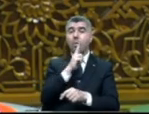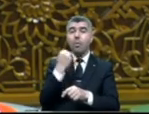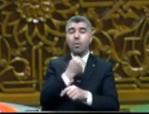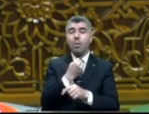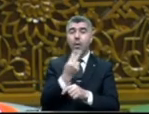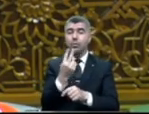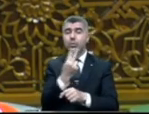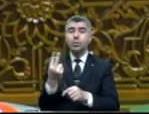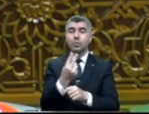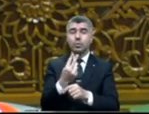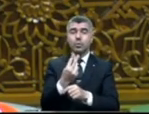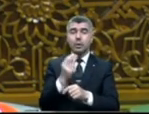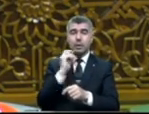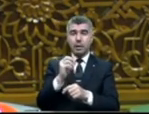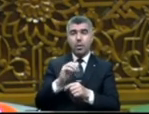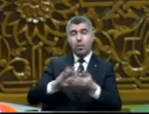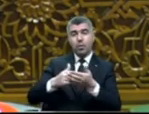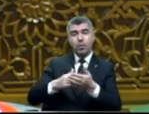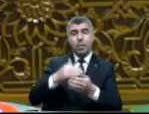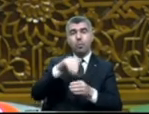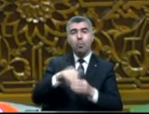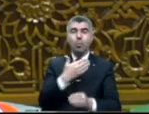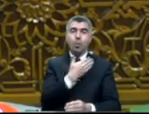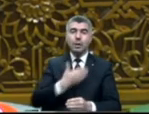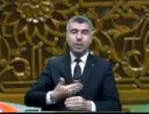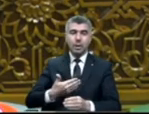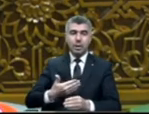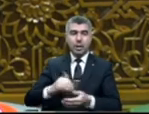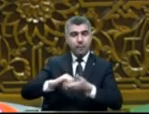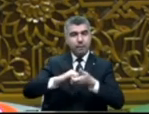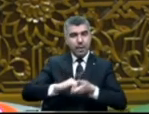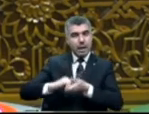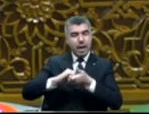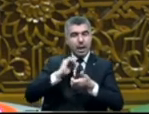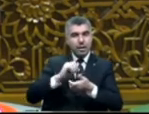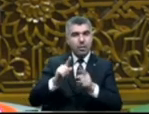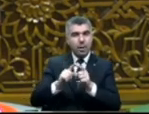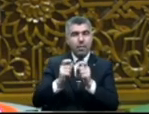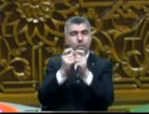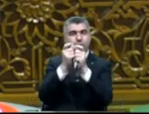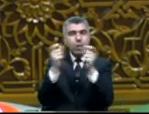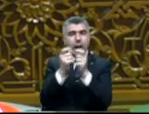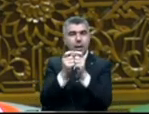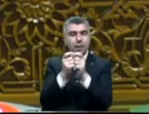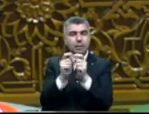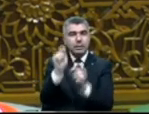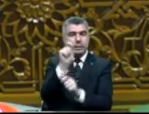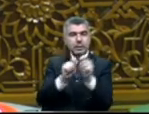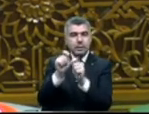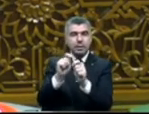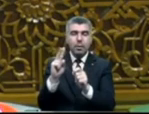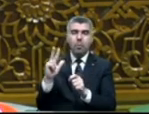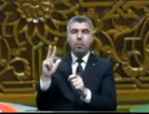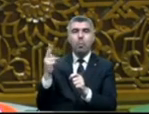مقترحي قانونين تقدمت بهم مجموعة CDT بمجلس المستشارين. الأول يتعلق بتأميم الشركة المغربية لصناعة التكرير سامير